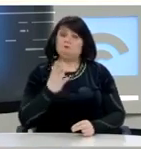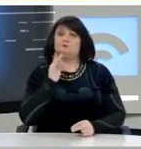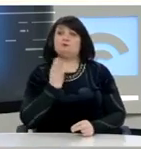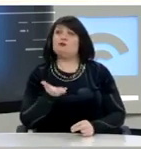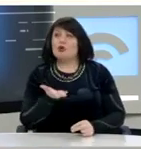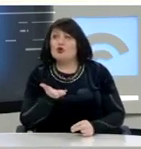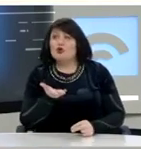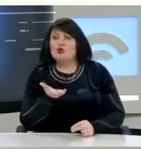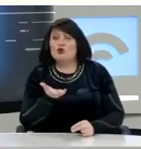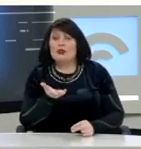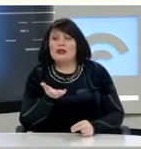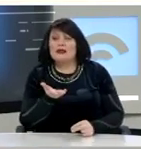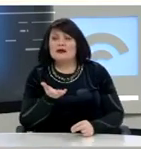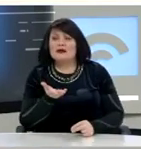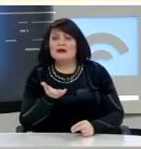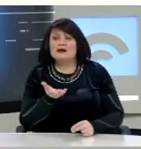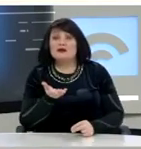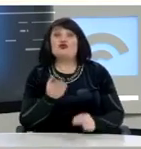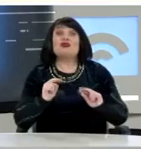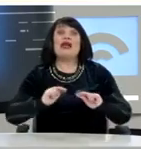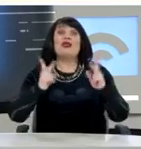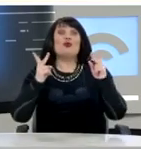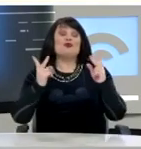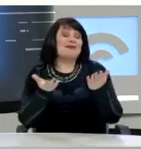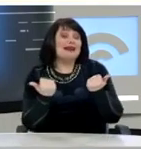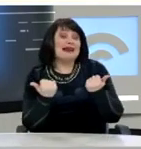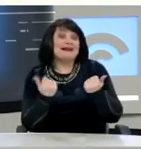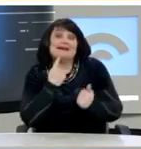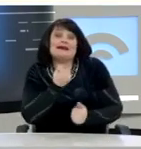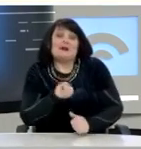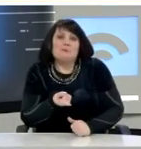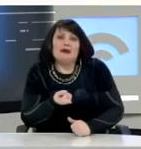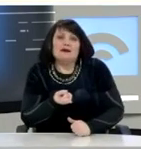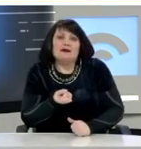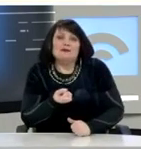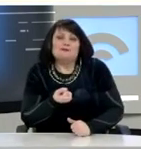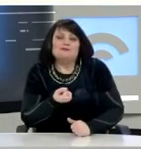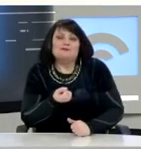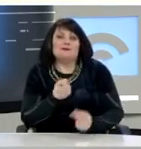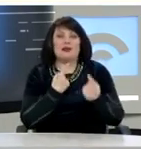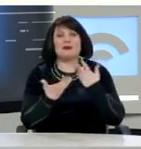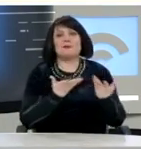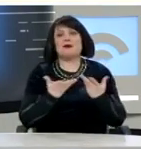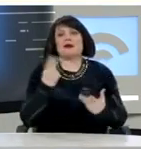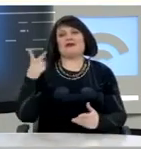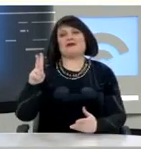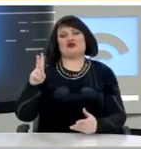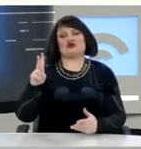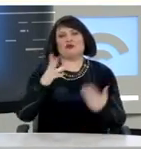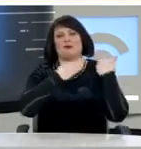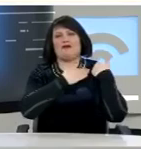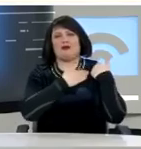χάσατε τους βαρβάρους σας. Και τι λέει ο διαπραγματευτής σας